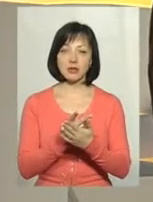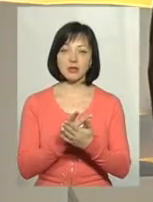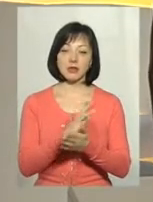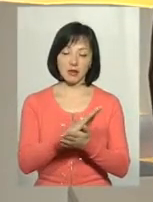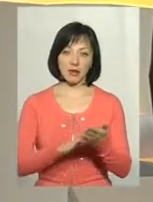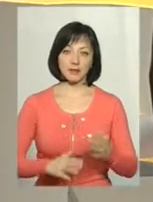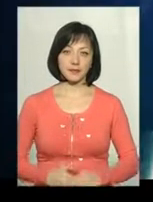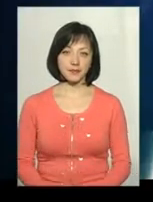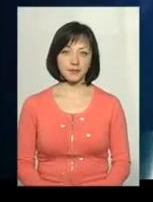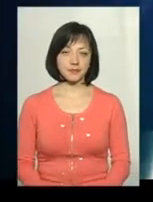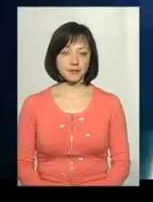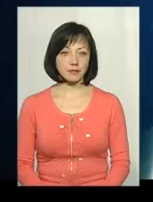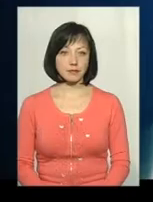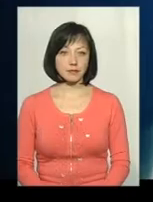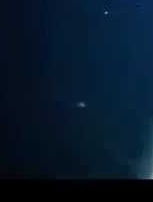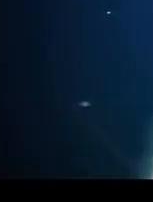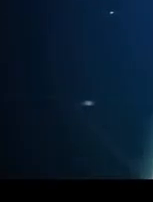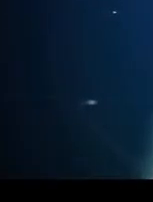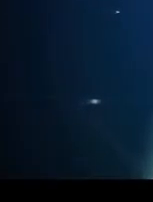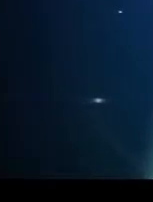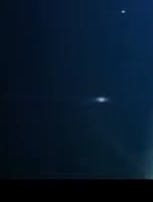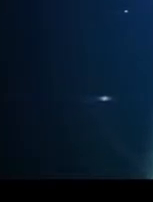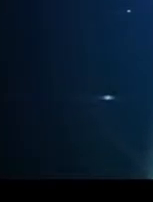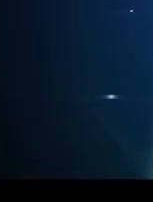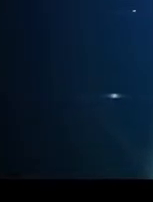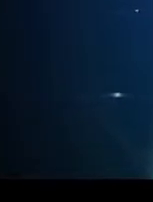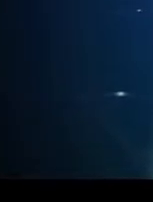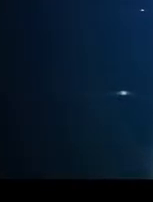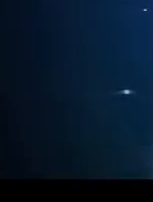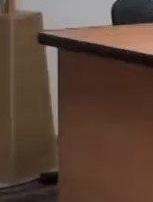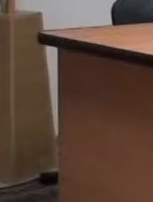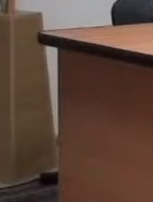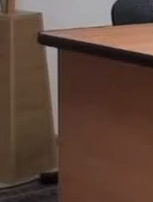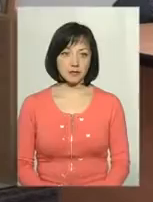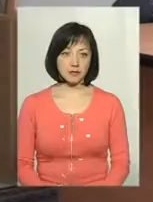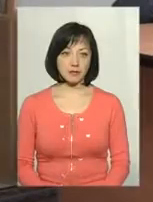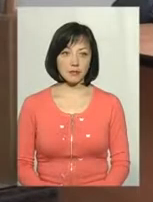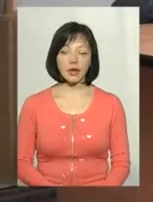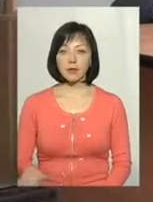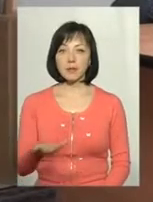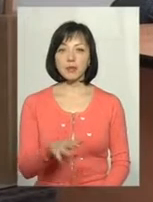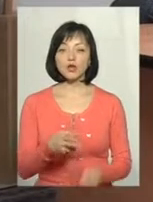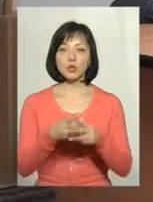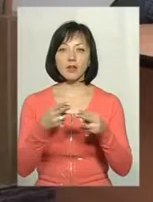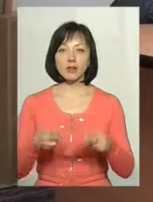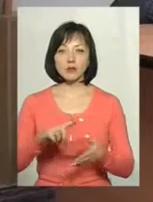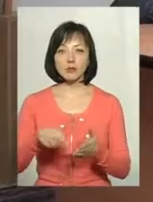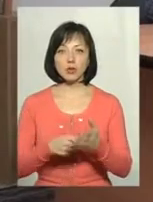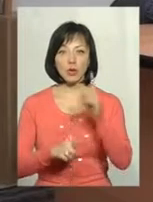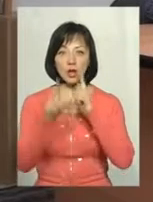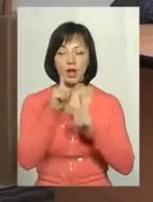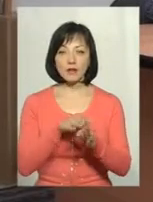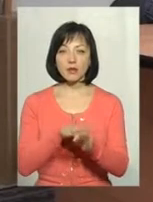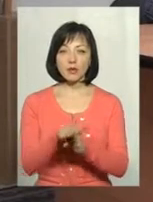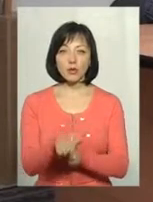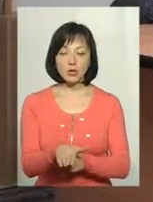далі ми продовжимо. приміщенні Донеєвецької міської ради відбулося